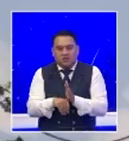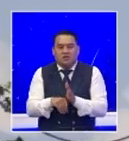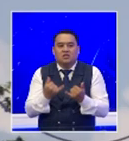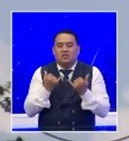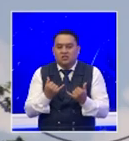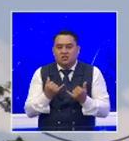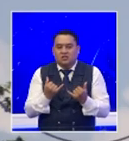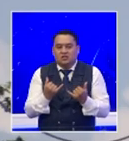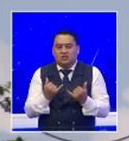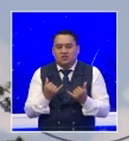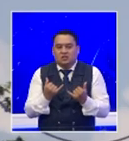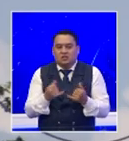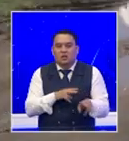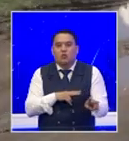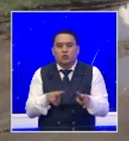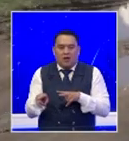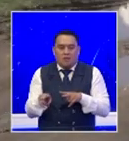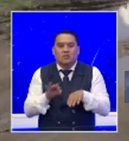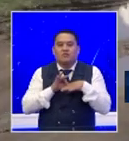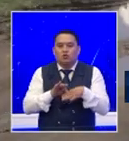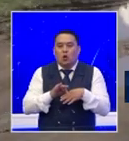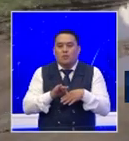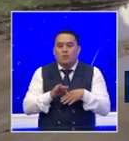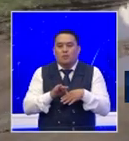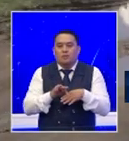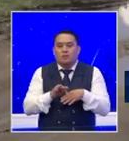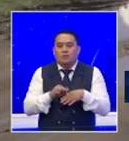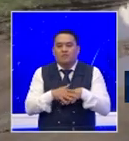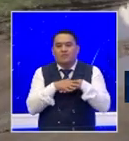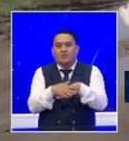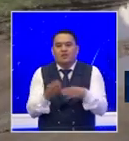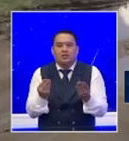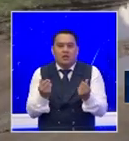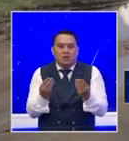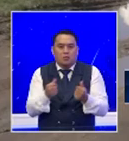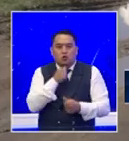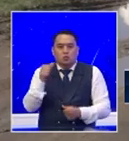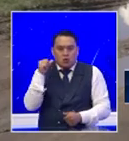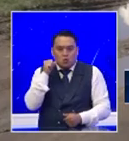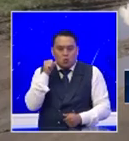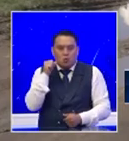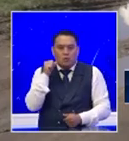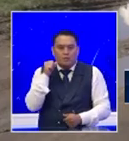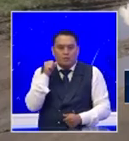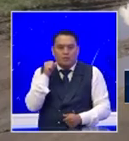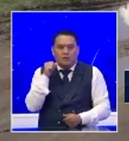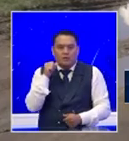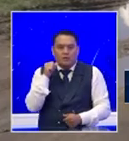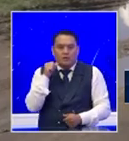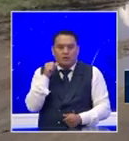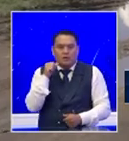Сейчас наблюдаем и проводим мониторинг по выделенным денежным средствам. В прошлом году со